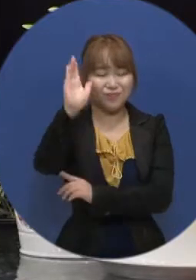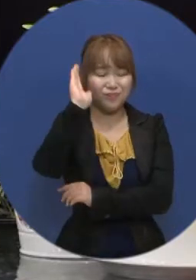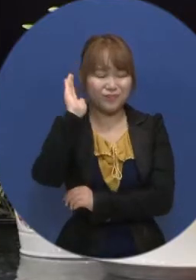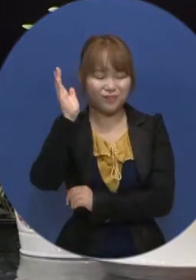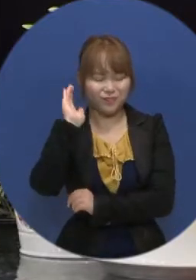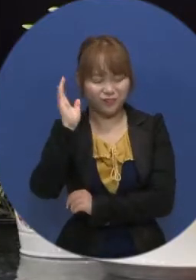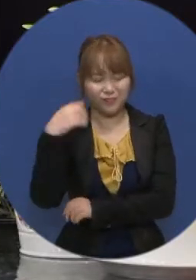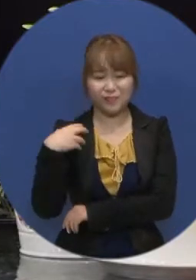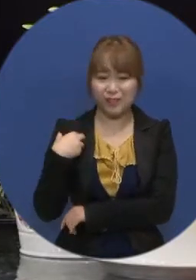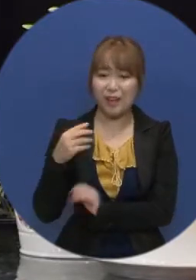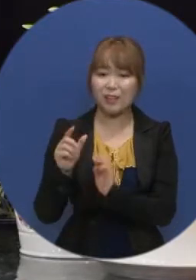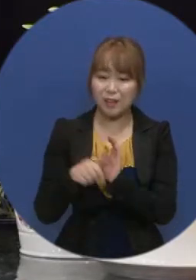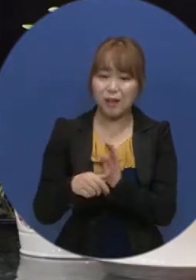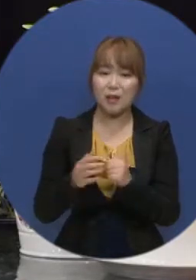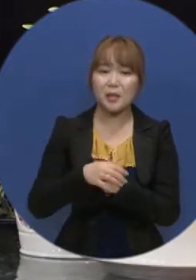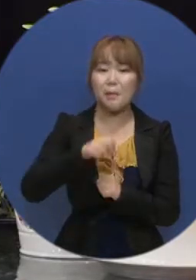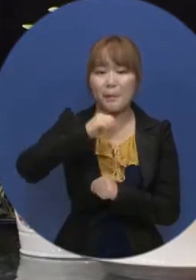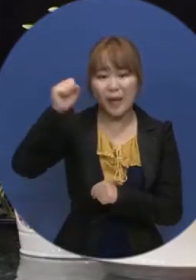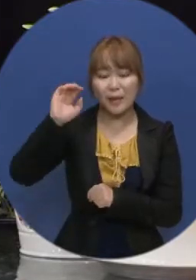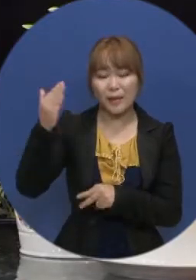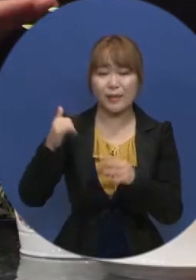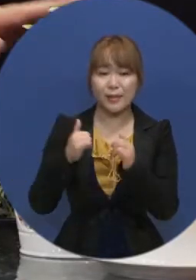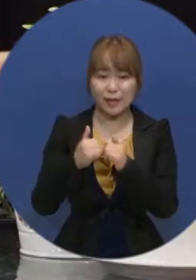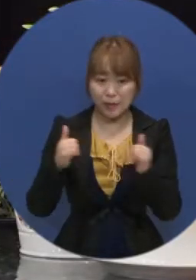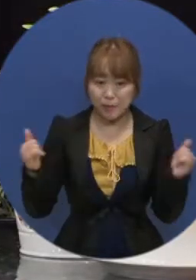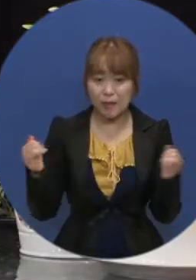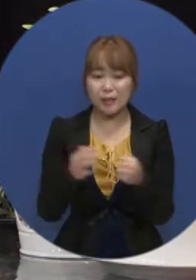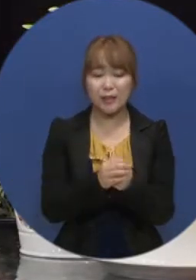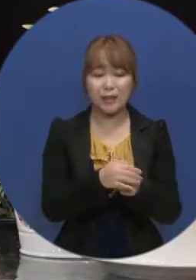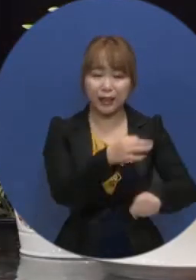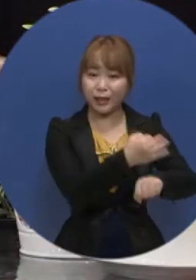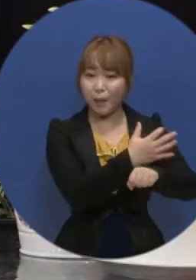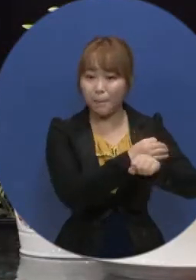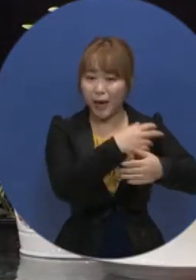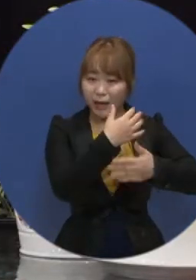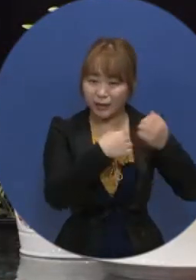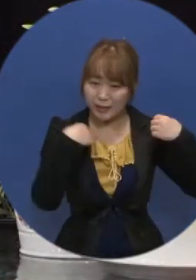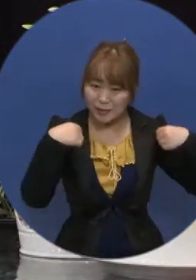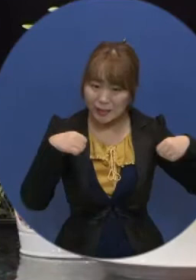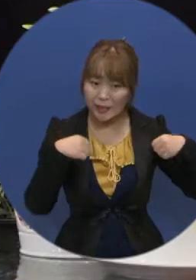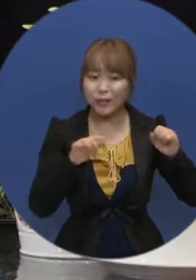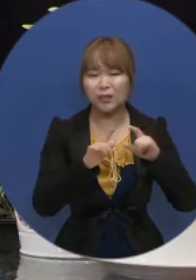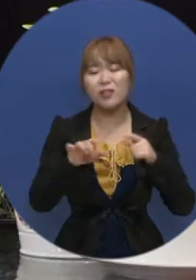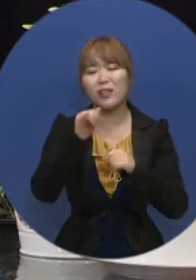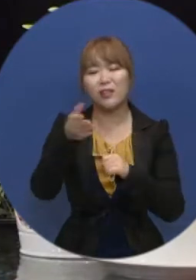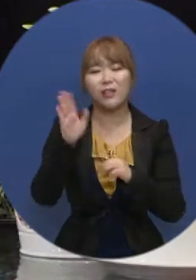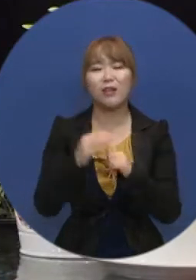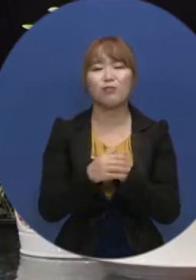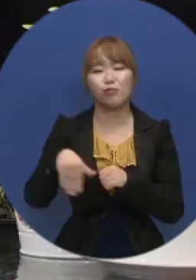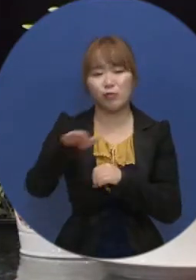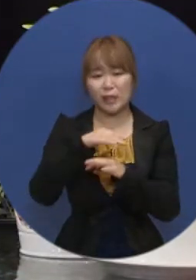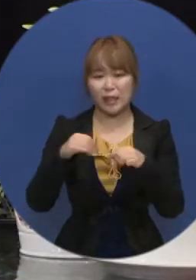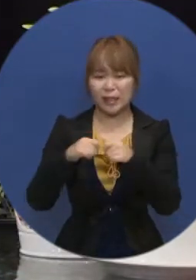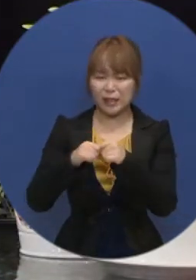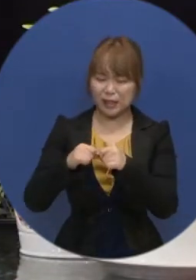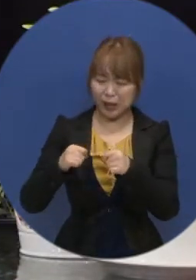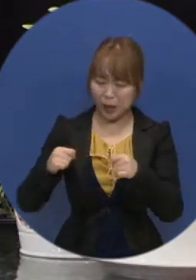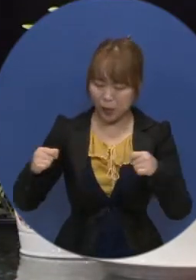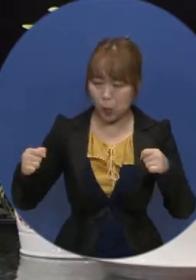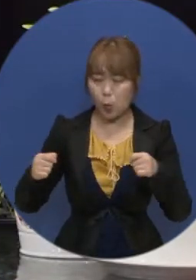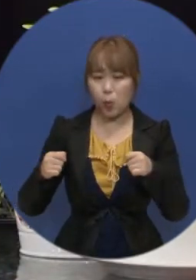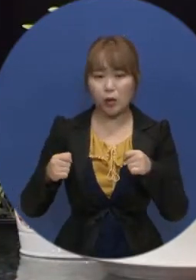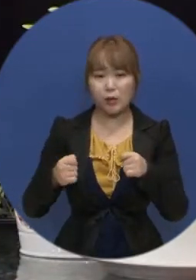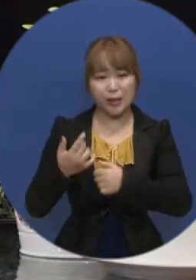네. 그때 당선된 사람들이 이제 단막국도 있고 뭐 네. 그랬는데 이제 우린 장표